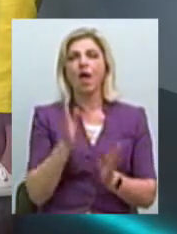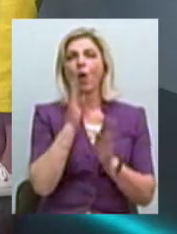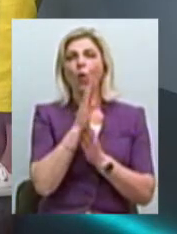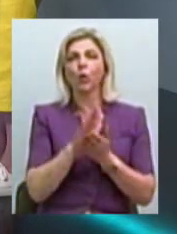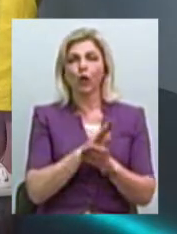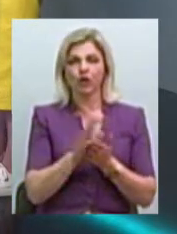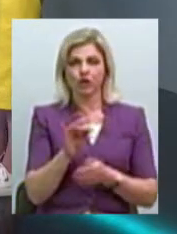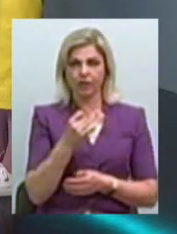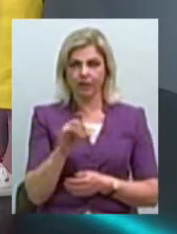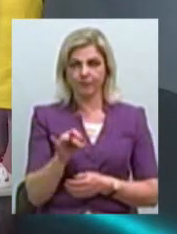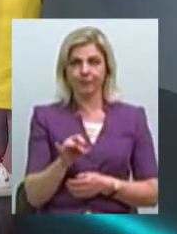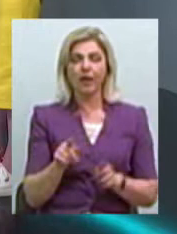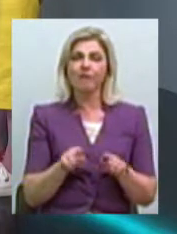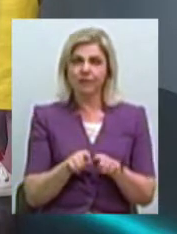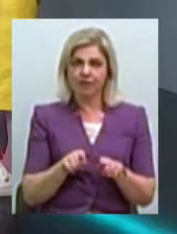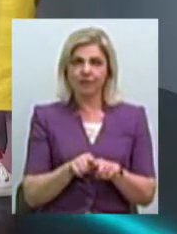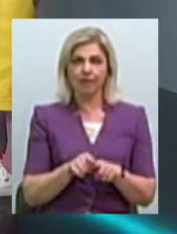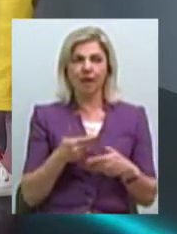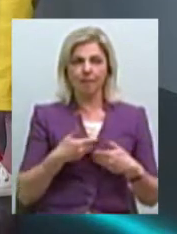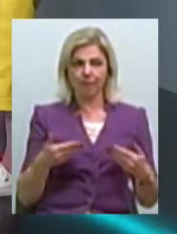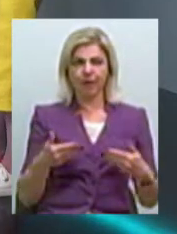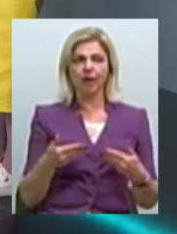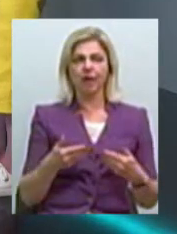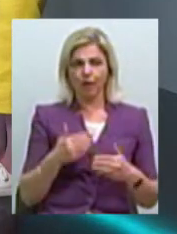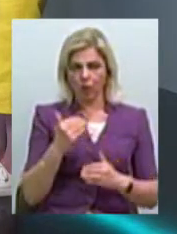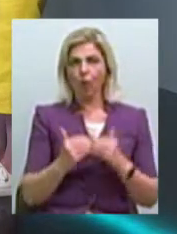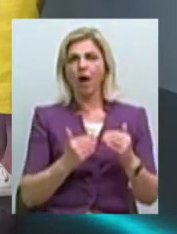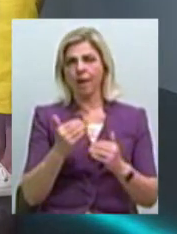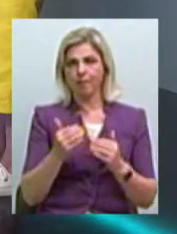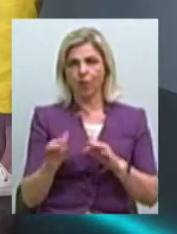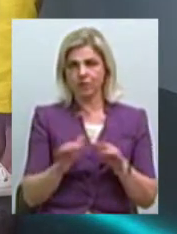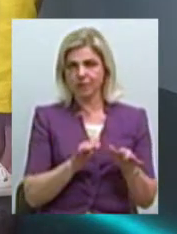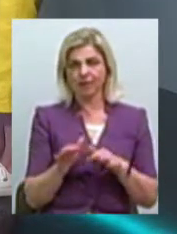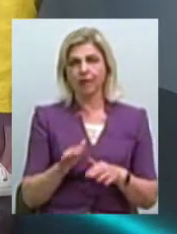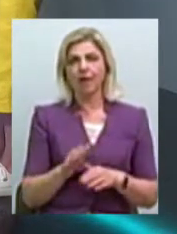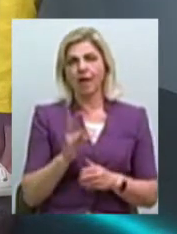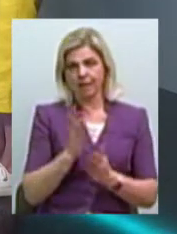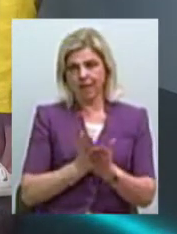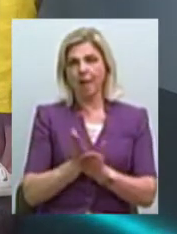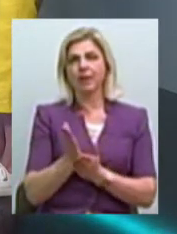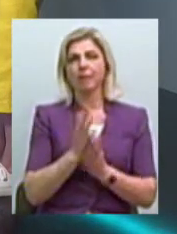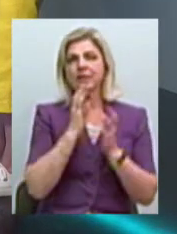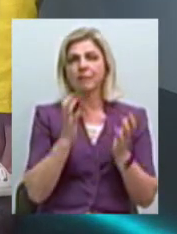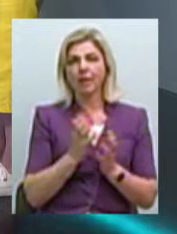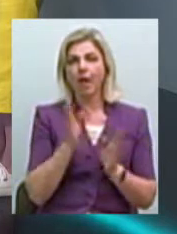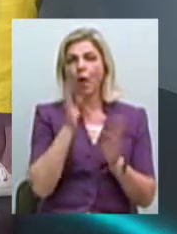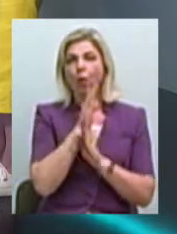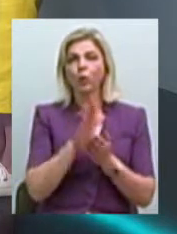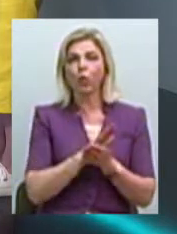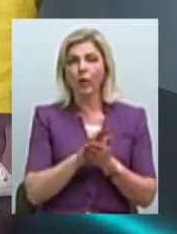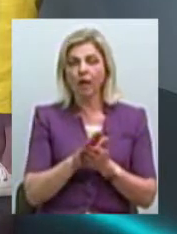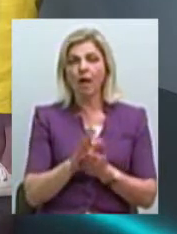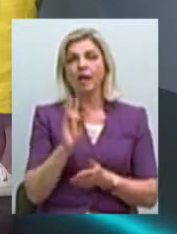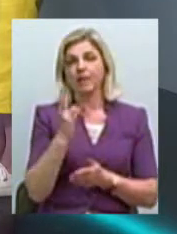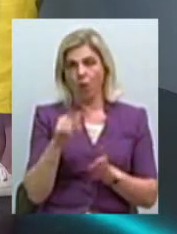екологічний. Все ж таки ми рухаємось в напрямі збереження екології. І в